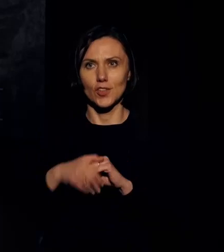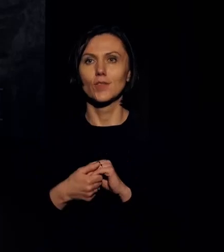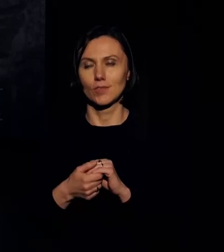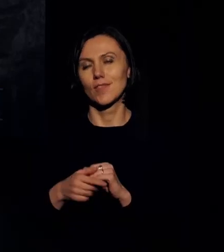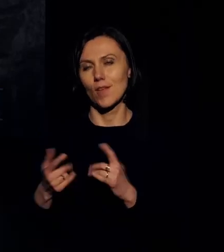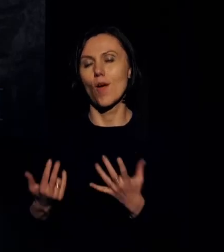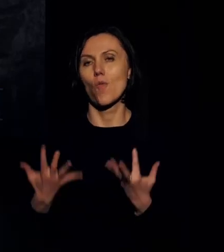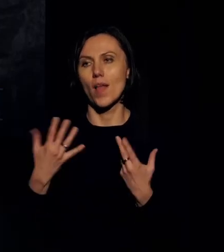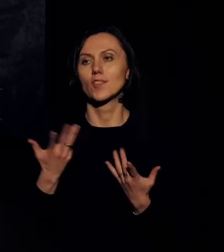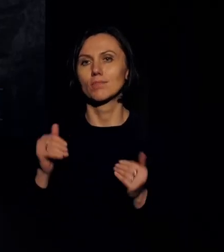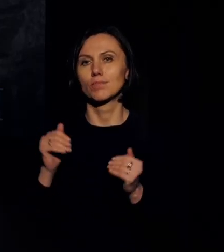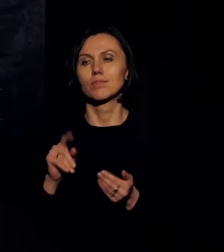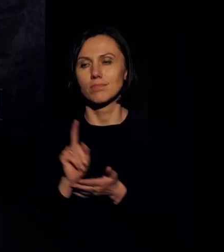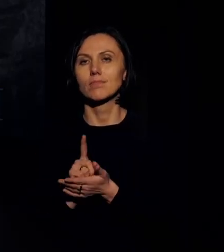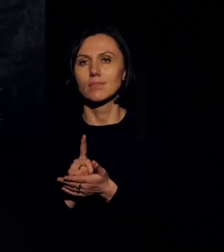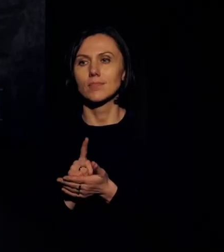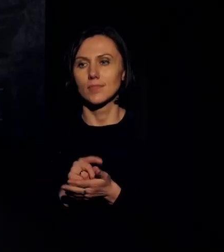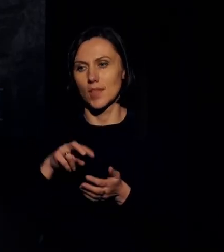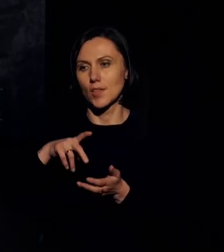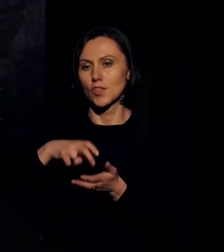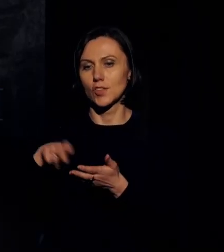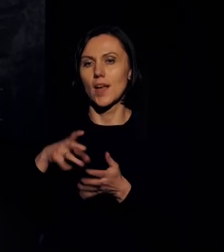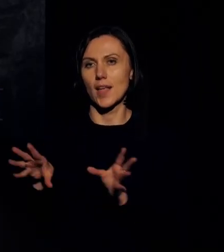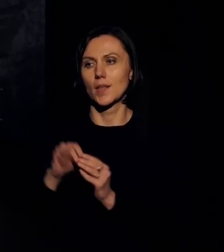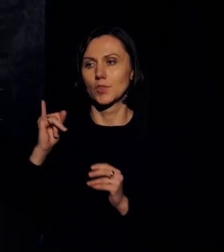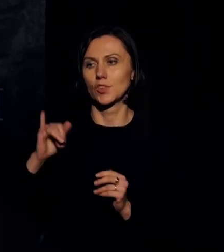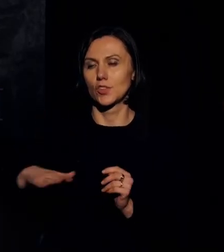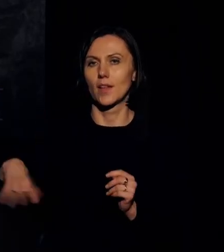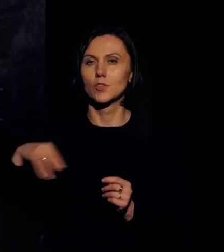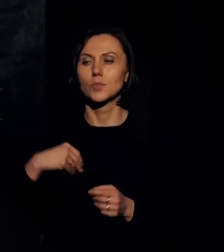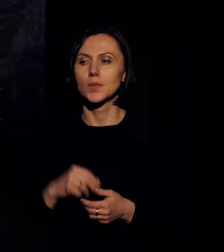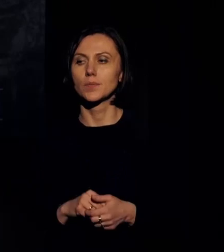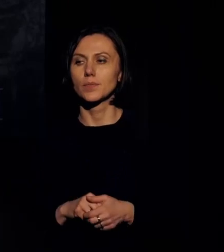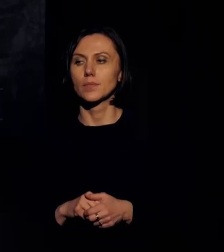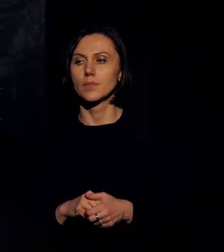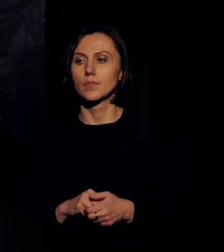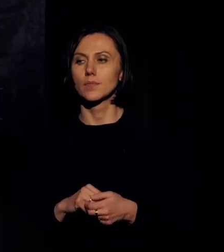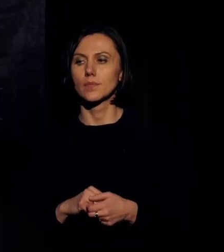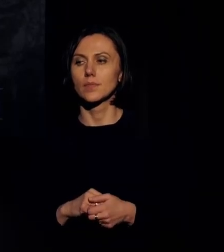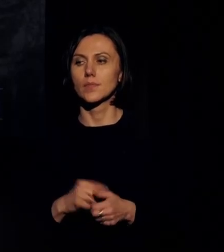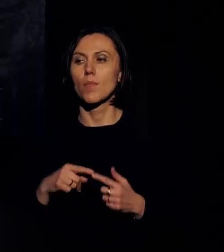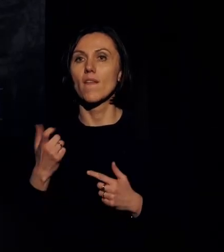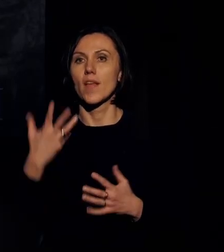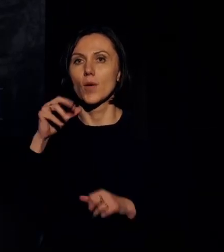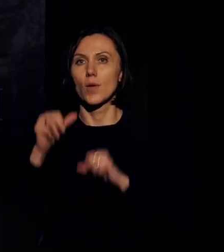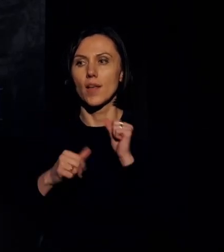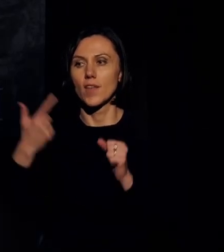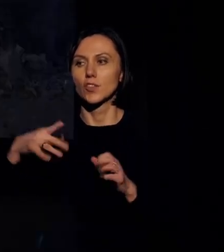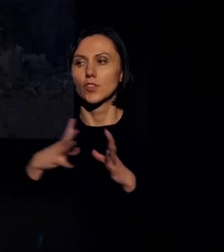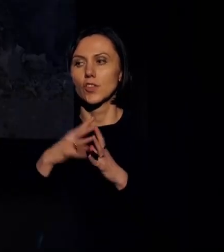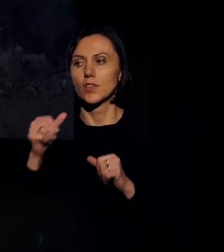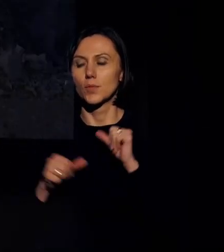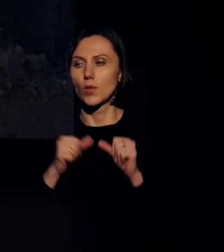których dało się przejść właśnie z takimi małymi dziećmi. Natomiast po wielu latach, w 2010